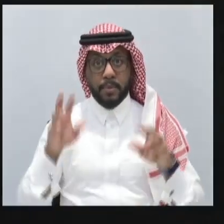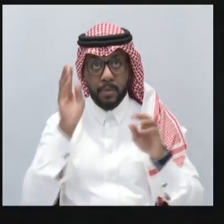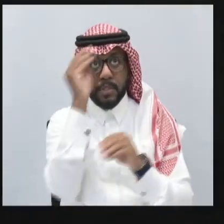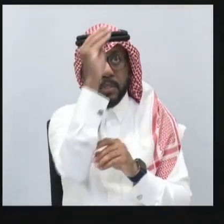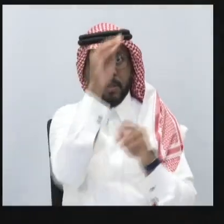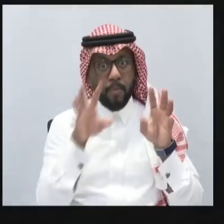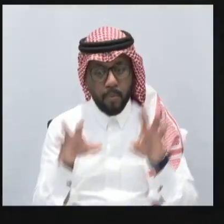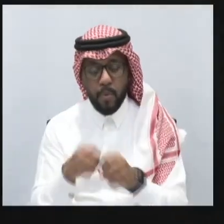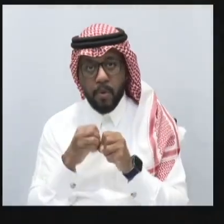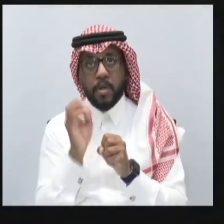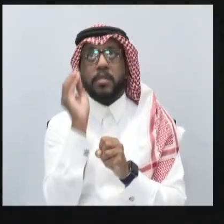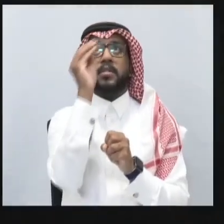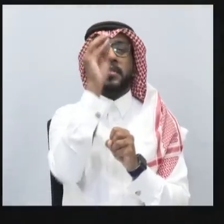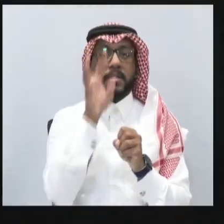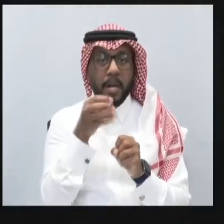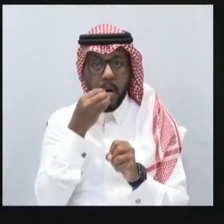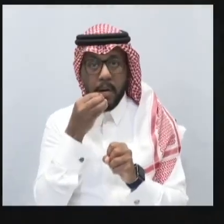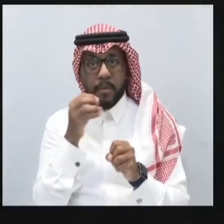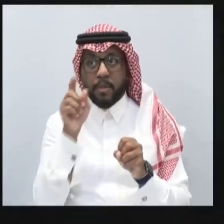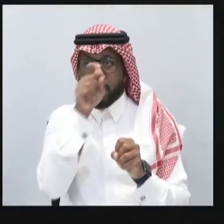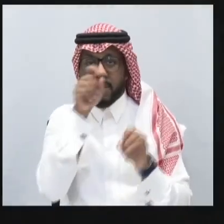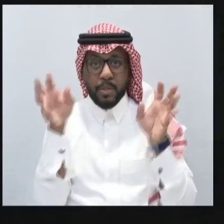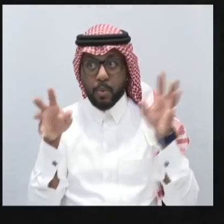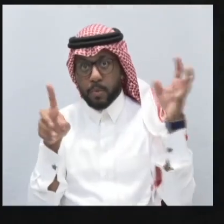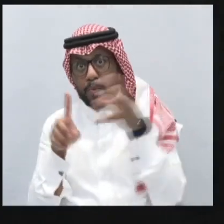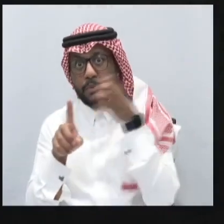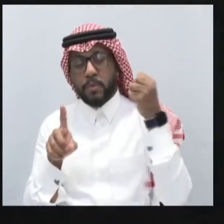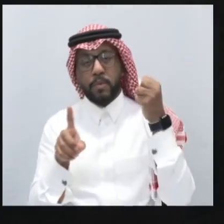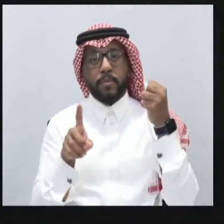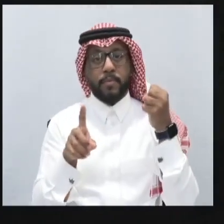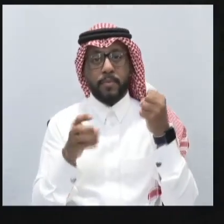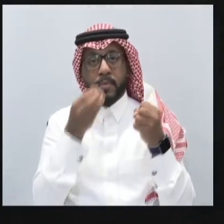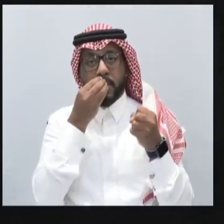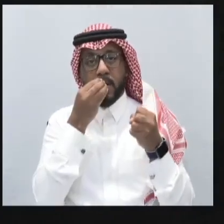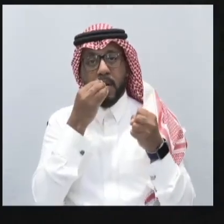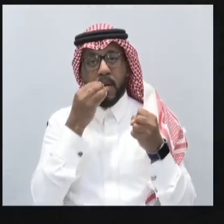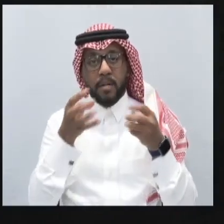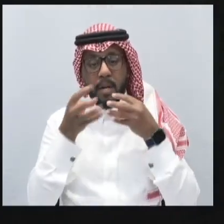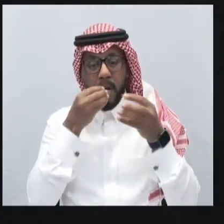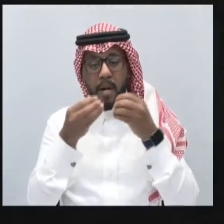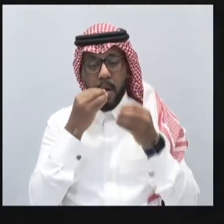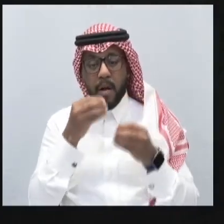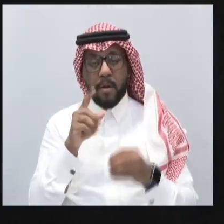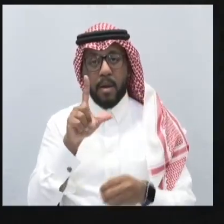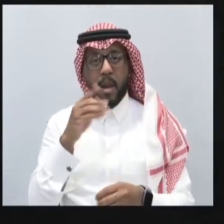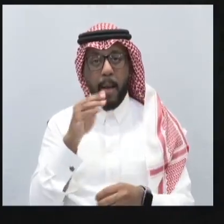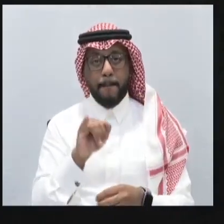سنجاب طيب ياكل بعض الطيور اذا ياكل ويتغذى على